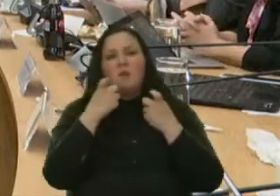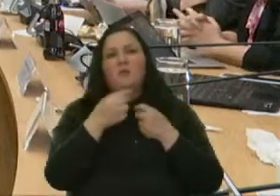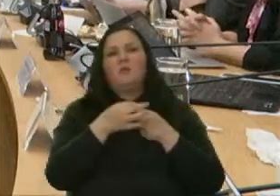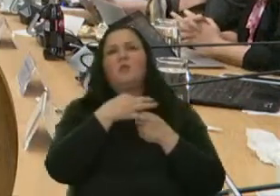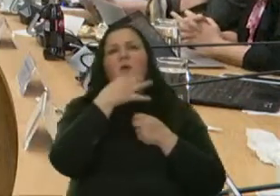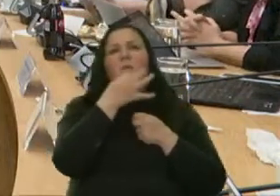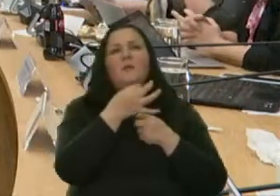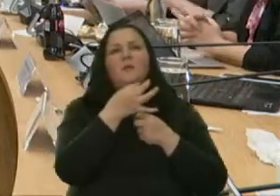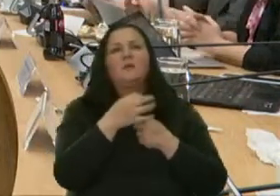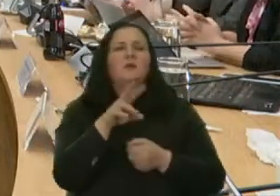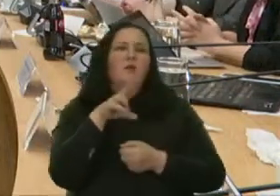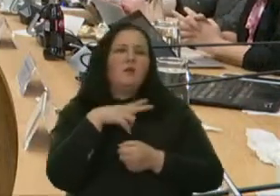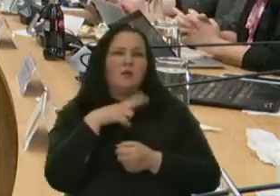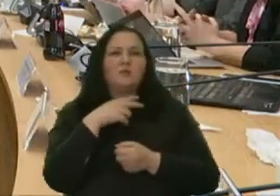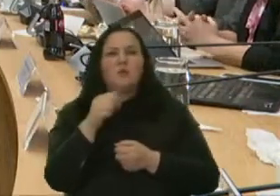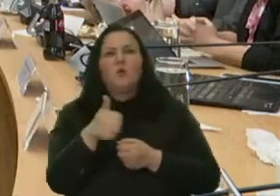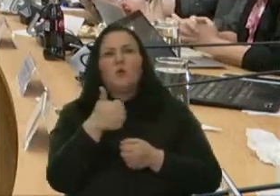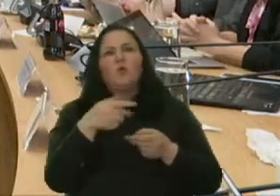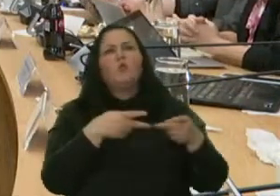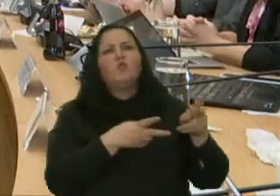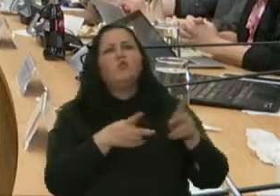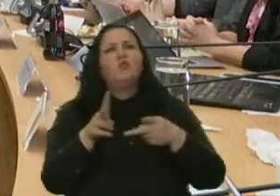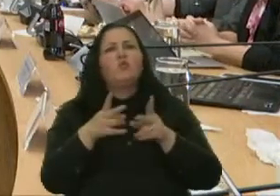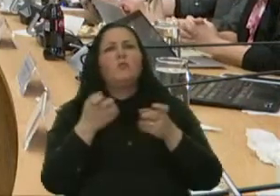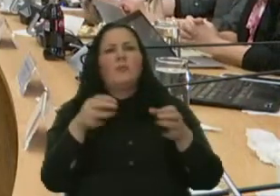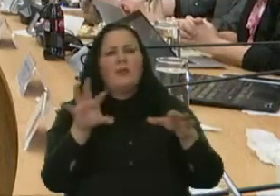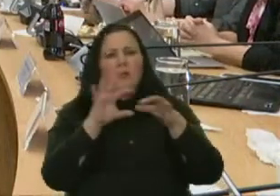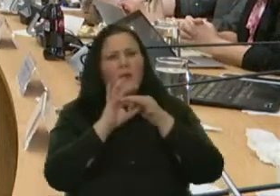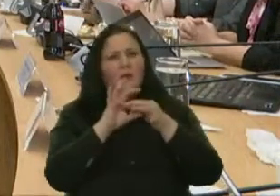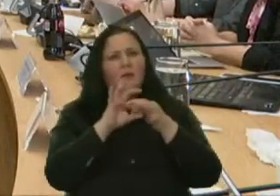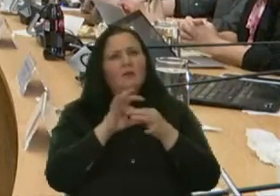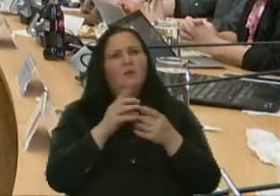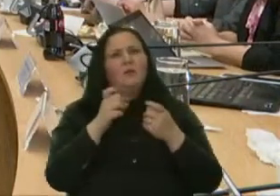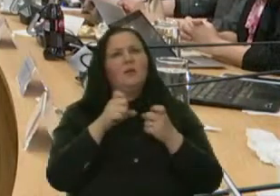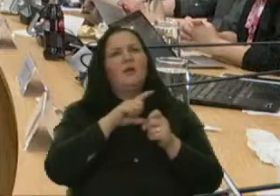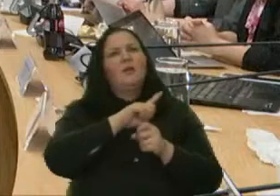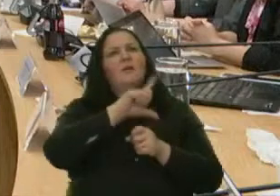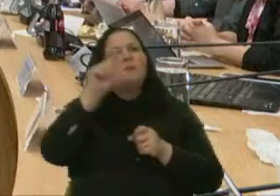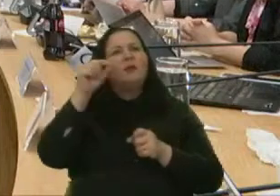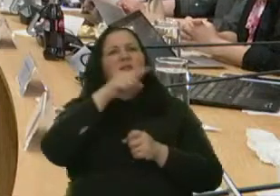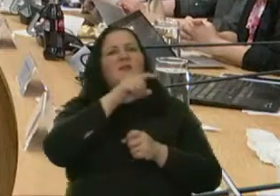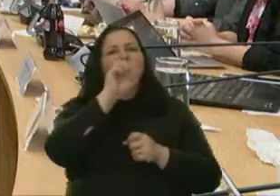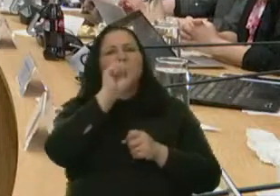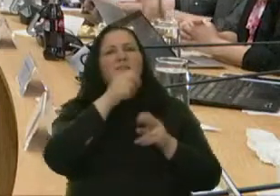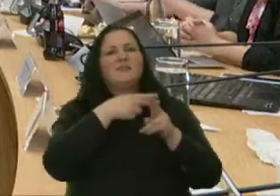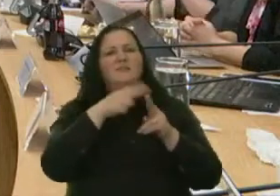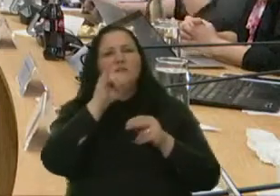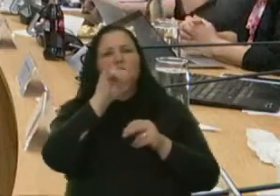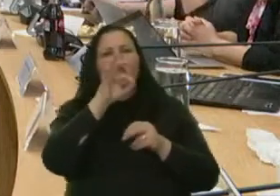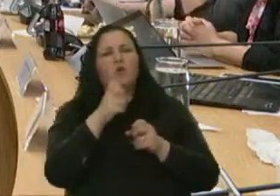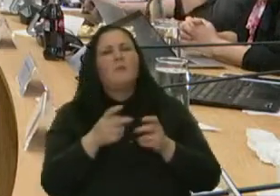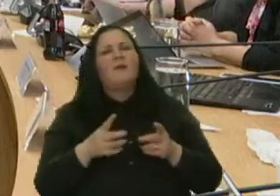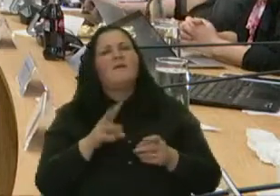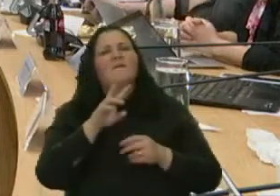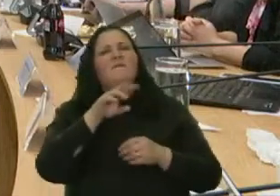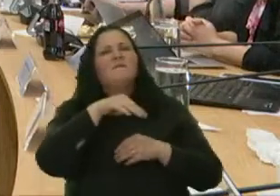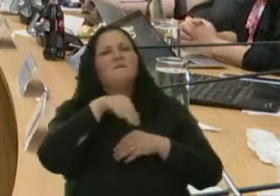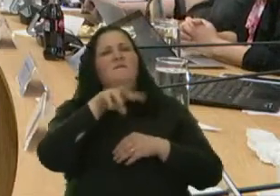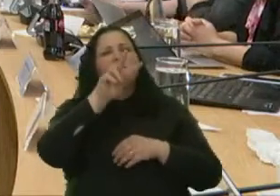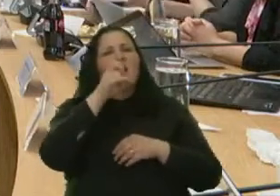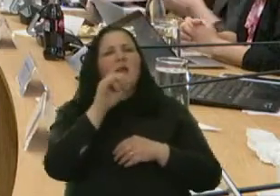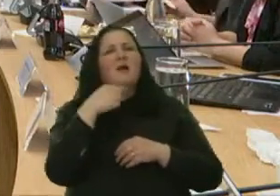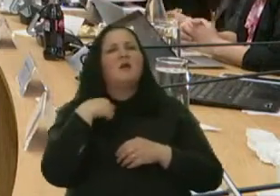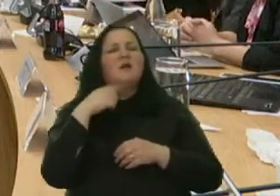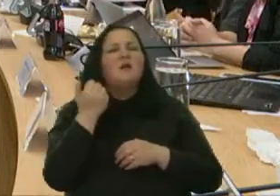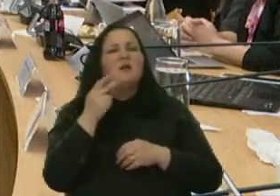propunere există deja un drum acolo de legătură la ieșirea din Sfântul Ion Către Valea gârbăului care va da în